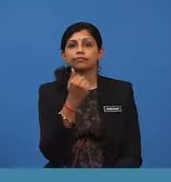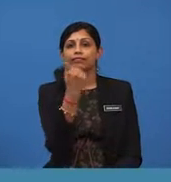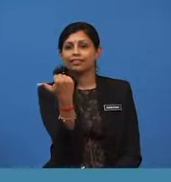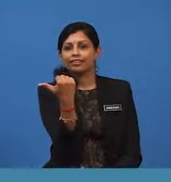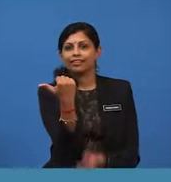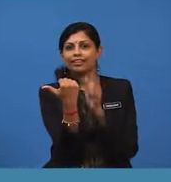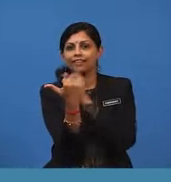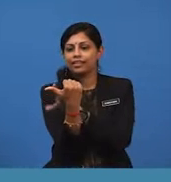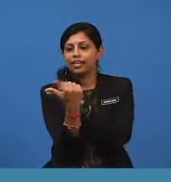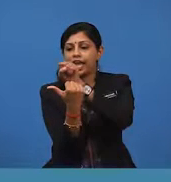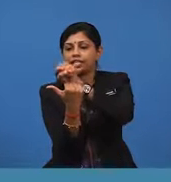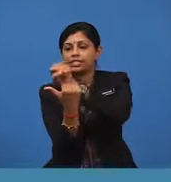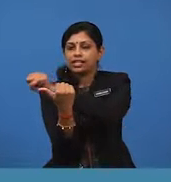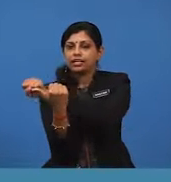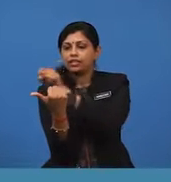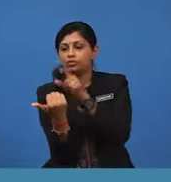ke arah kanan.